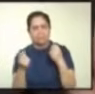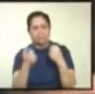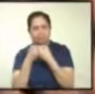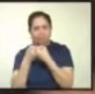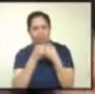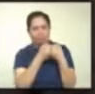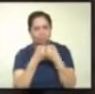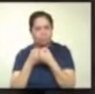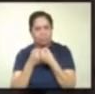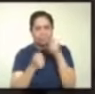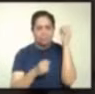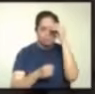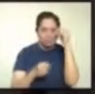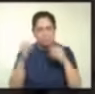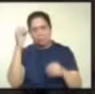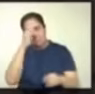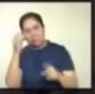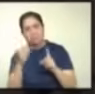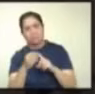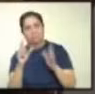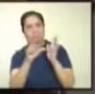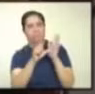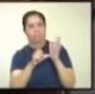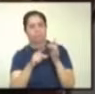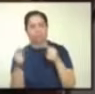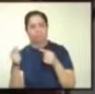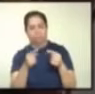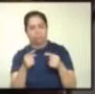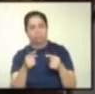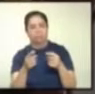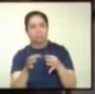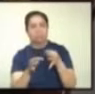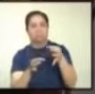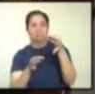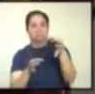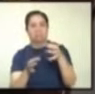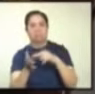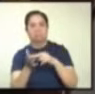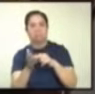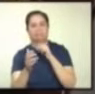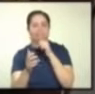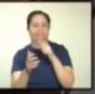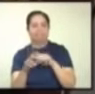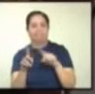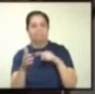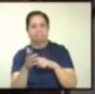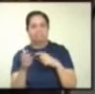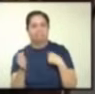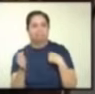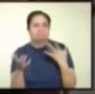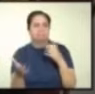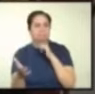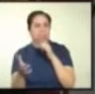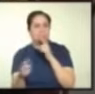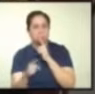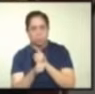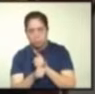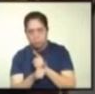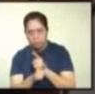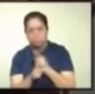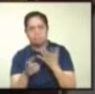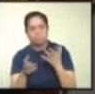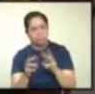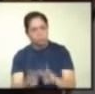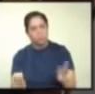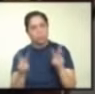or difference in opinions when it comes to lawyers. Justice delayed is justice denied, but this time may not necessarily be true. It